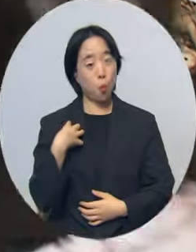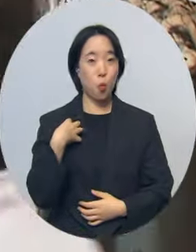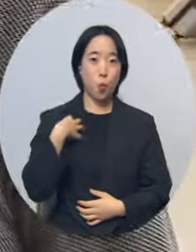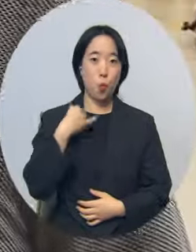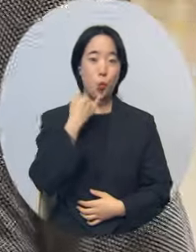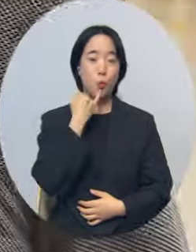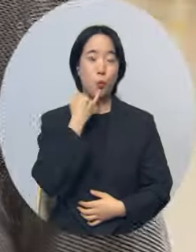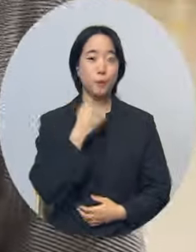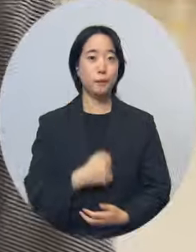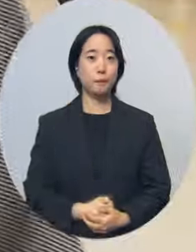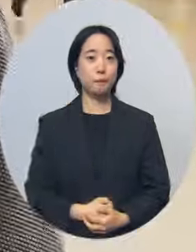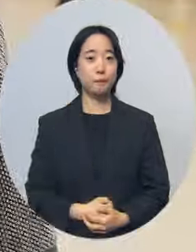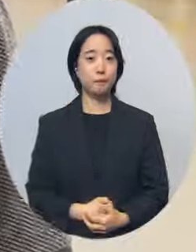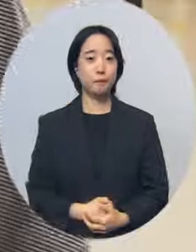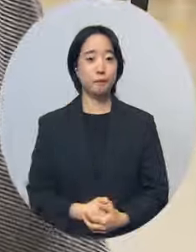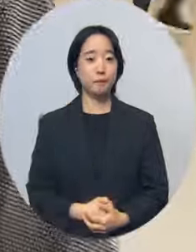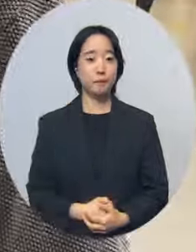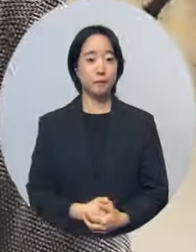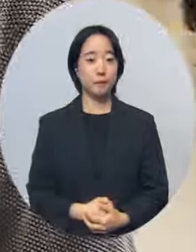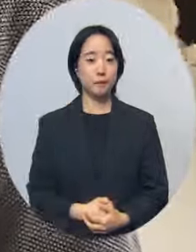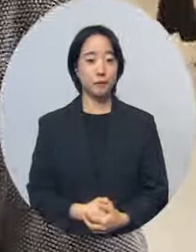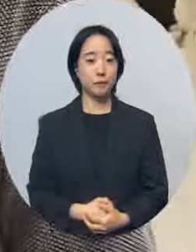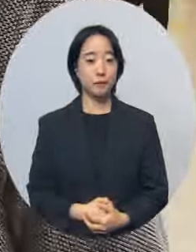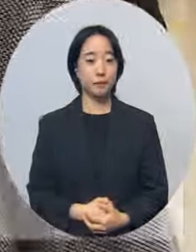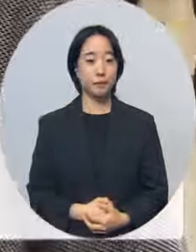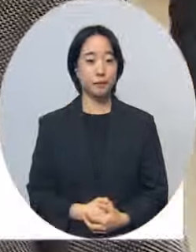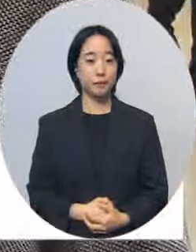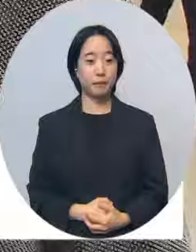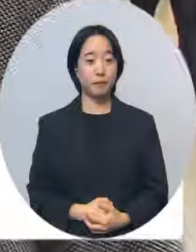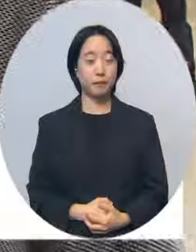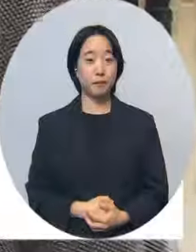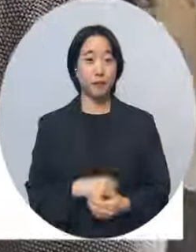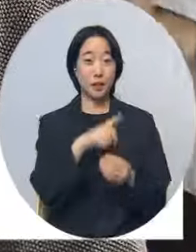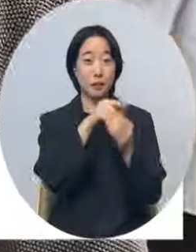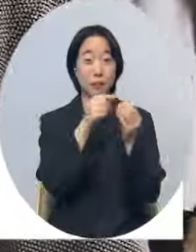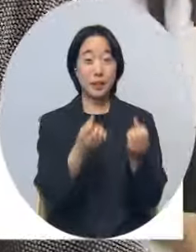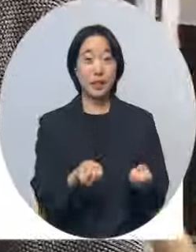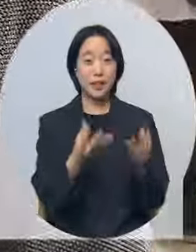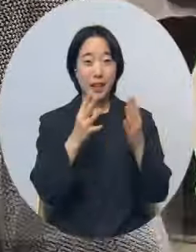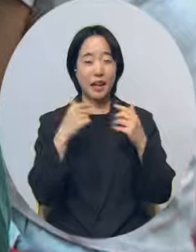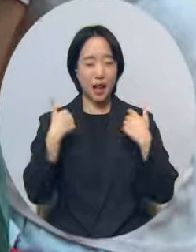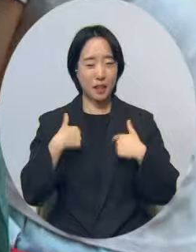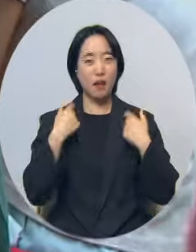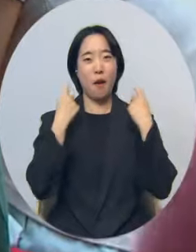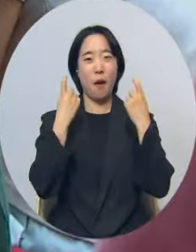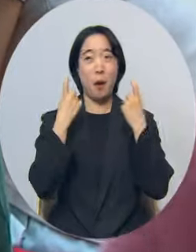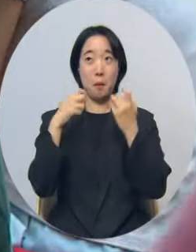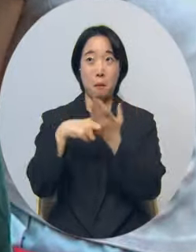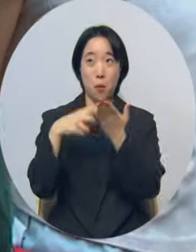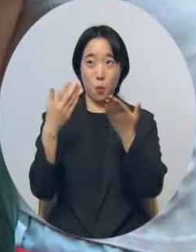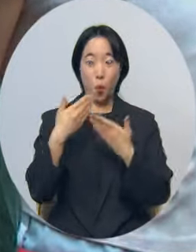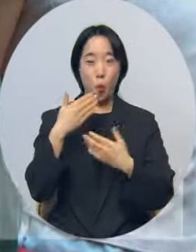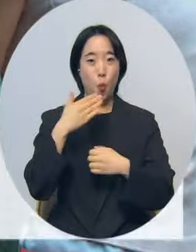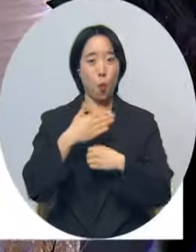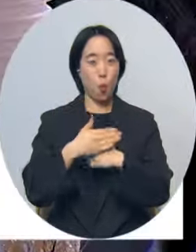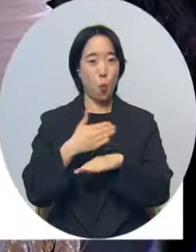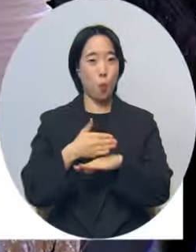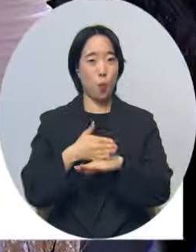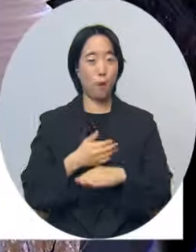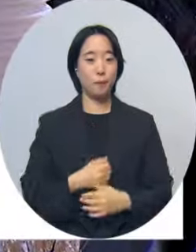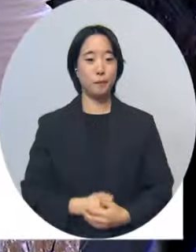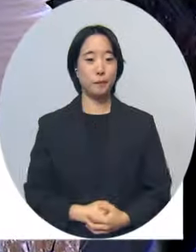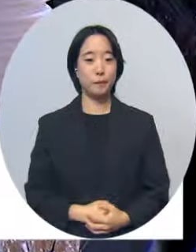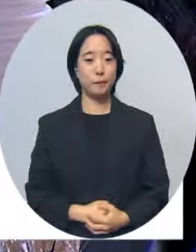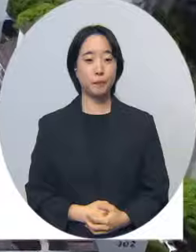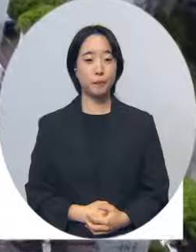같습니다. 명절도 되면 항상 우리가 또 여행을 가니까 좋지요. 한편 정부는 내수 회복을 위한 투자